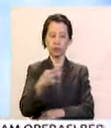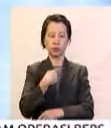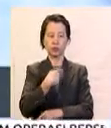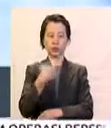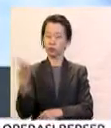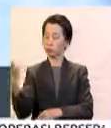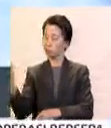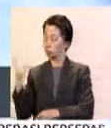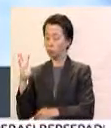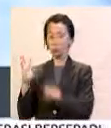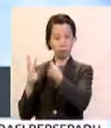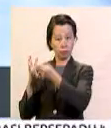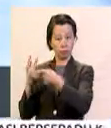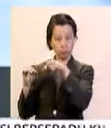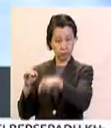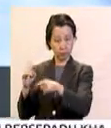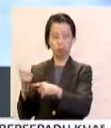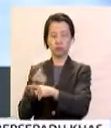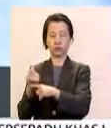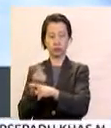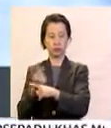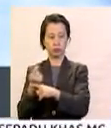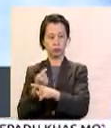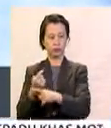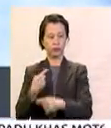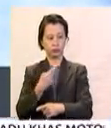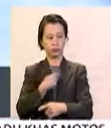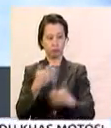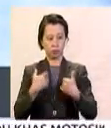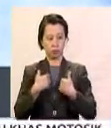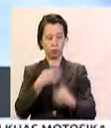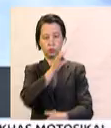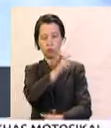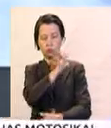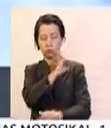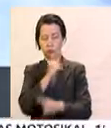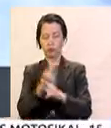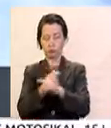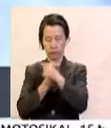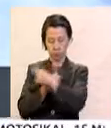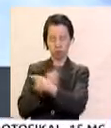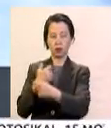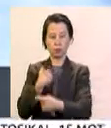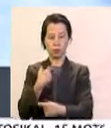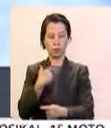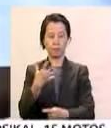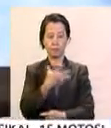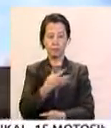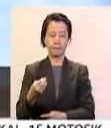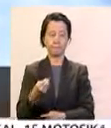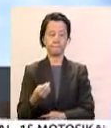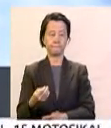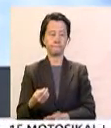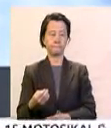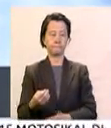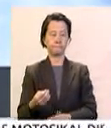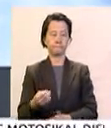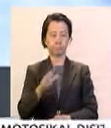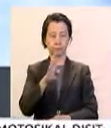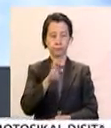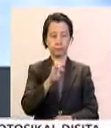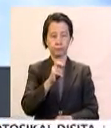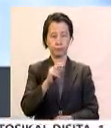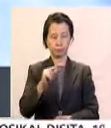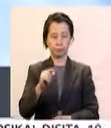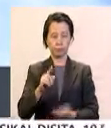Kita empat kat sini training, kita ada dapat coach Chuning lah. So ada Bun Hyung